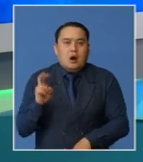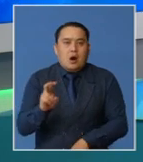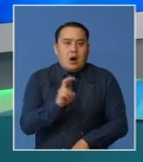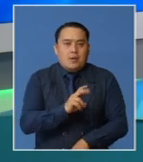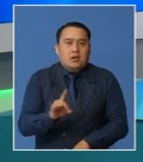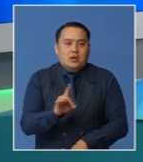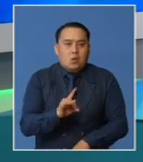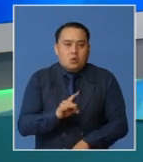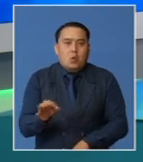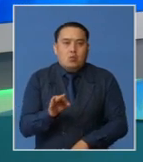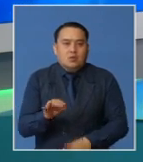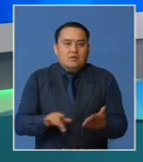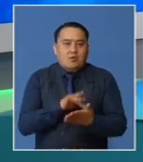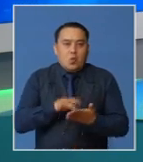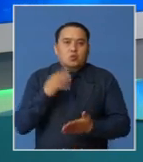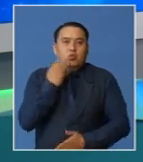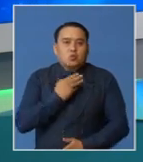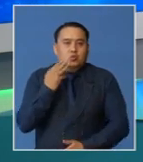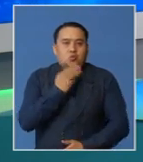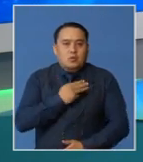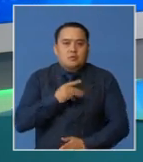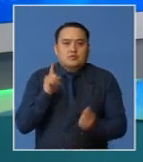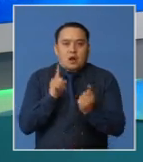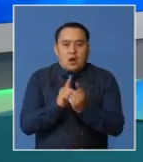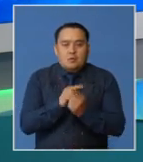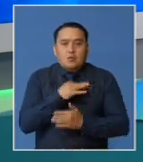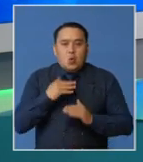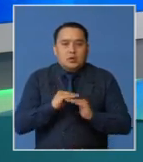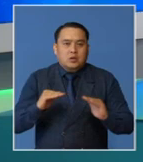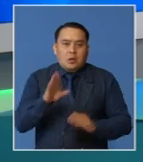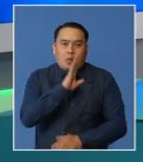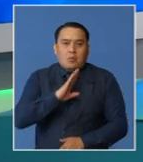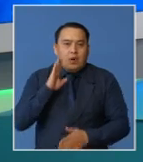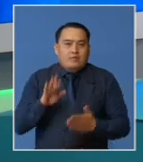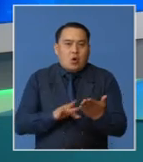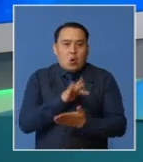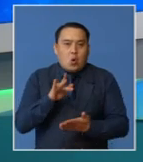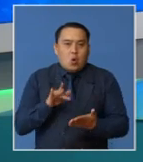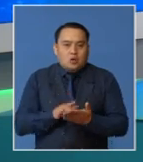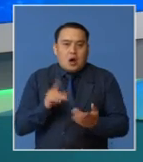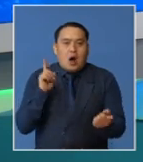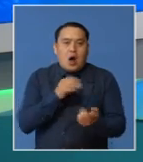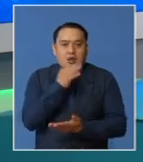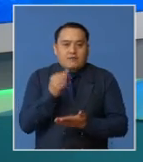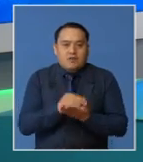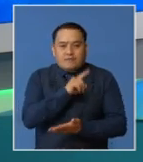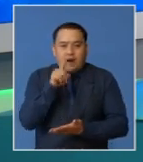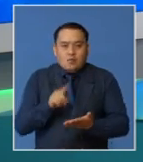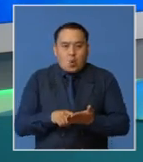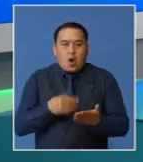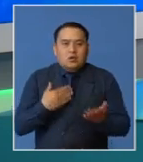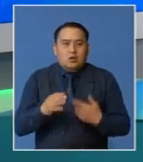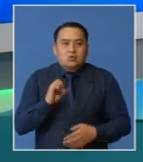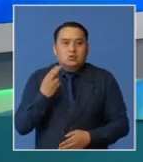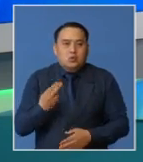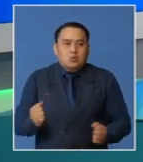по регионам области. В городе Уштубе Амандык Баталов встретился с многодетными матерями города Железнодорожников. Ответил на их вопросы